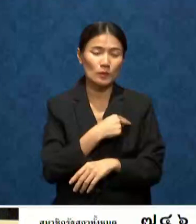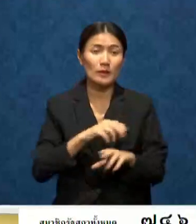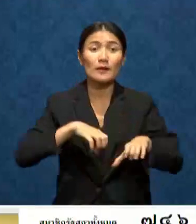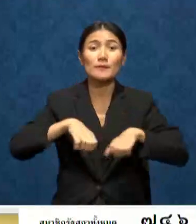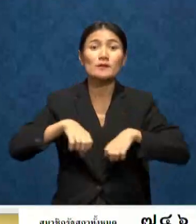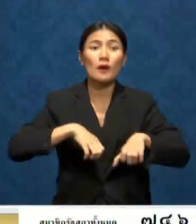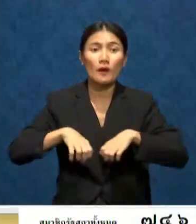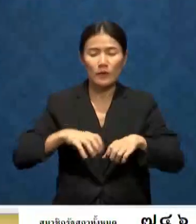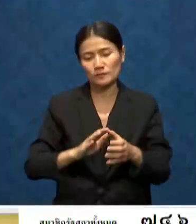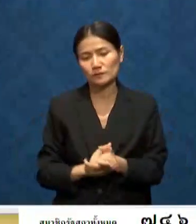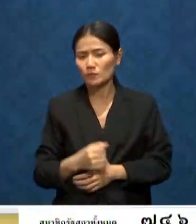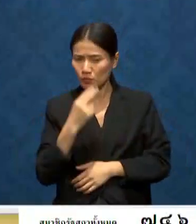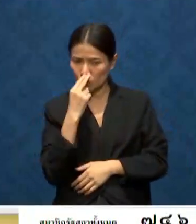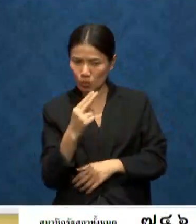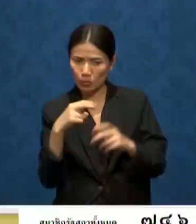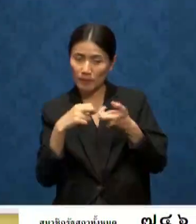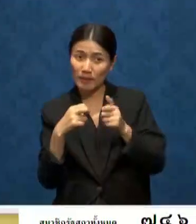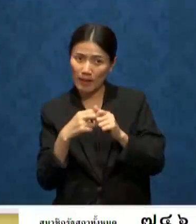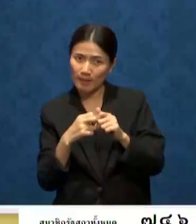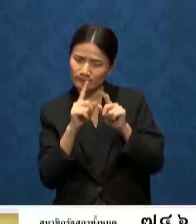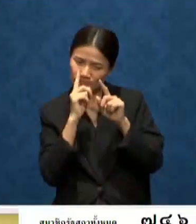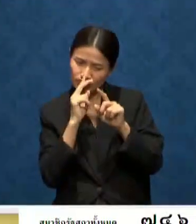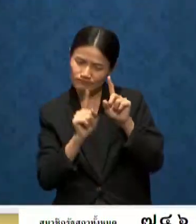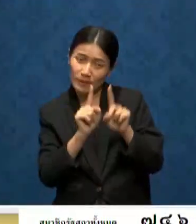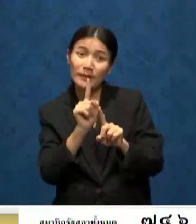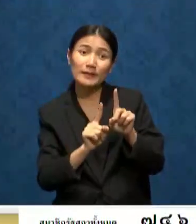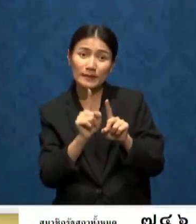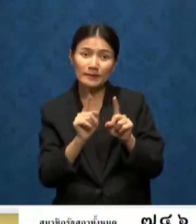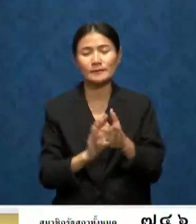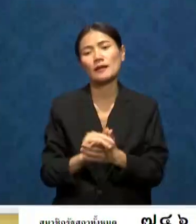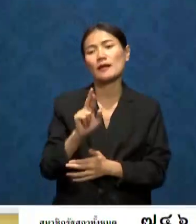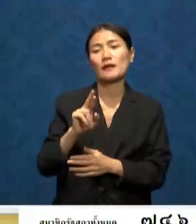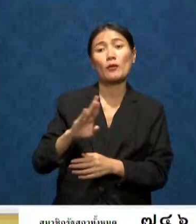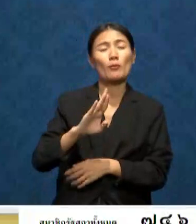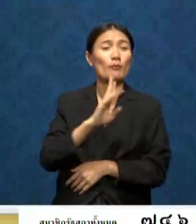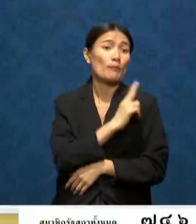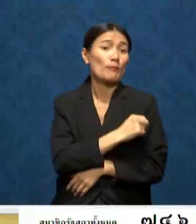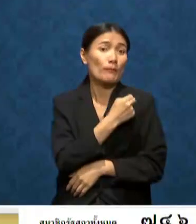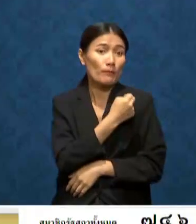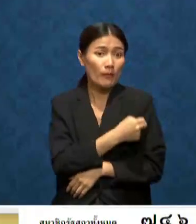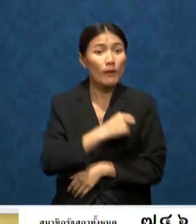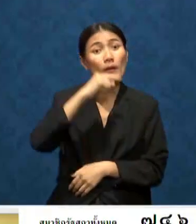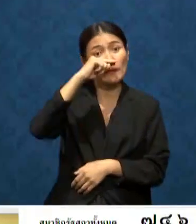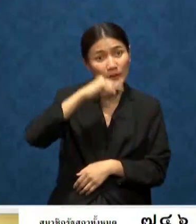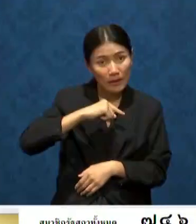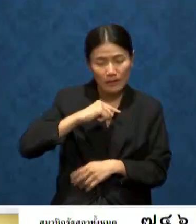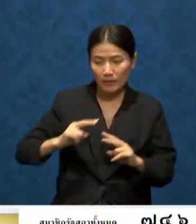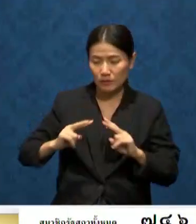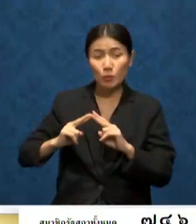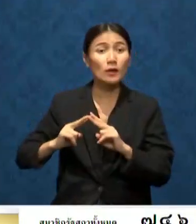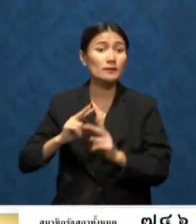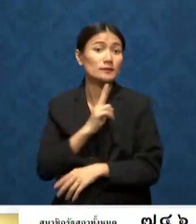้มีการวิเครา์สถานการณ์รวมทงสภาพปัญหาของระบบสาธุขไทยรวมกับกระสวงสาธนาสุข